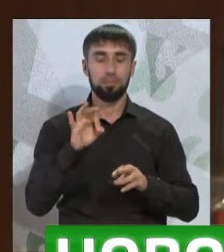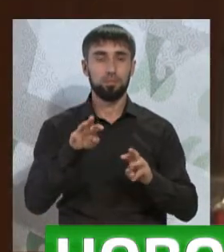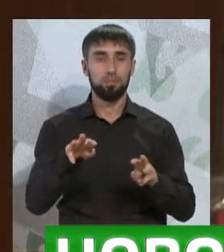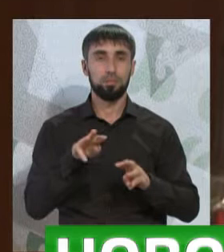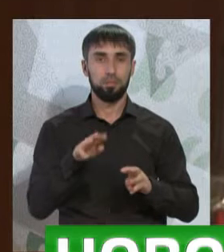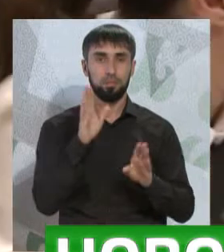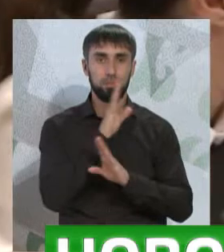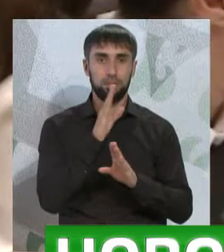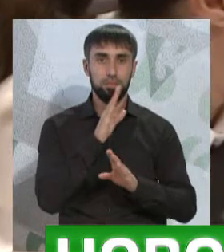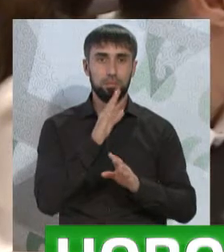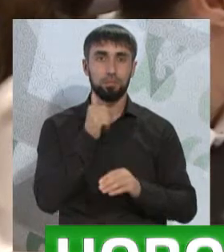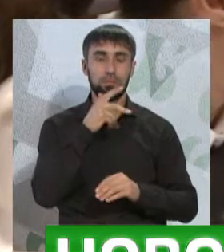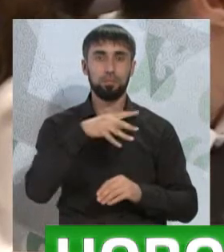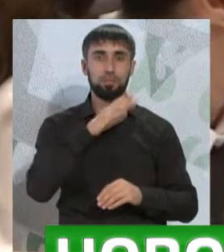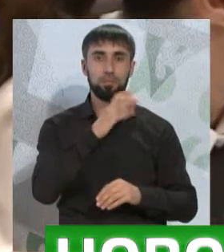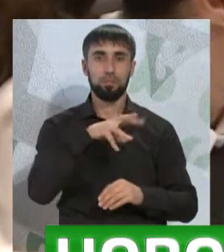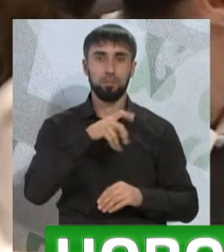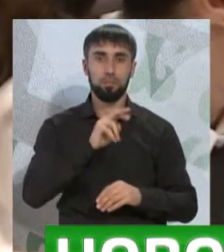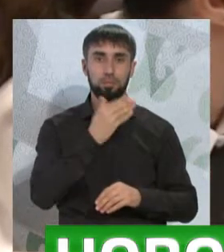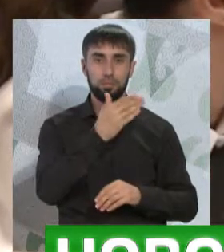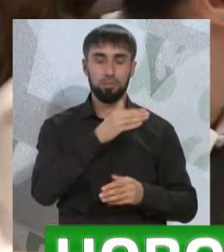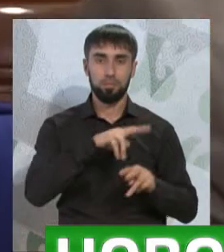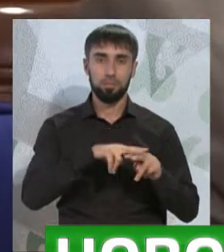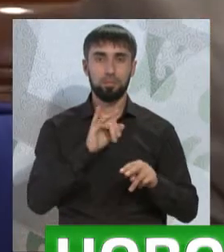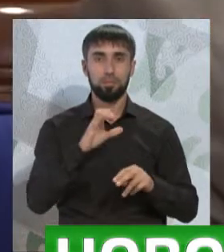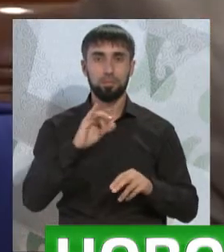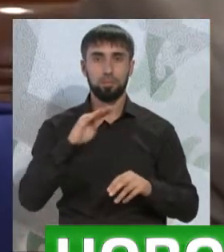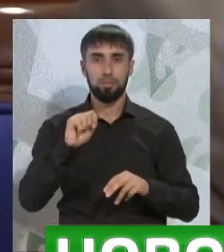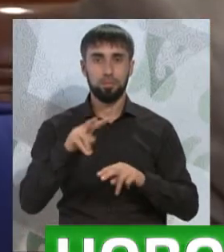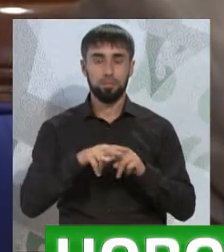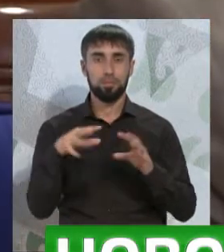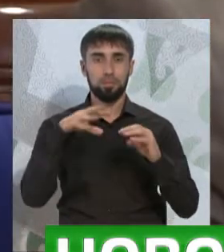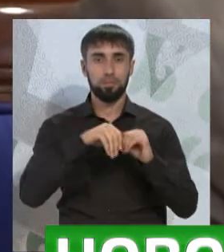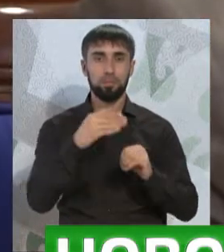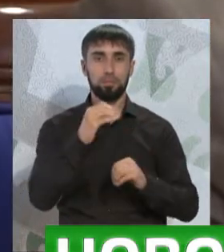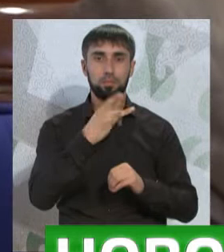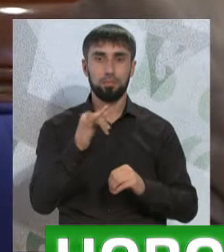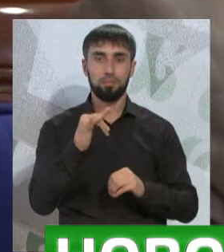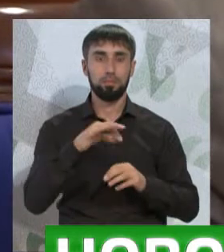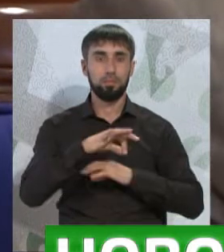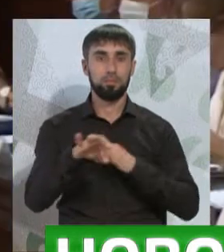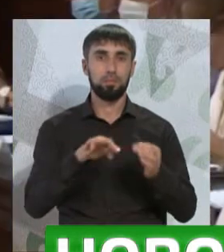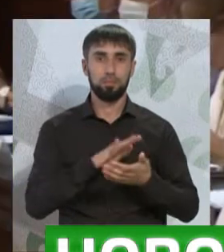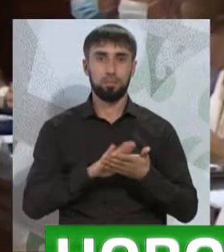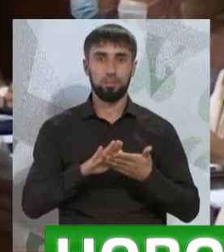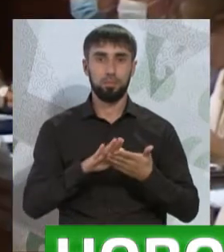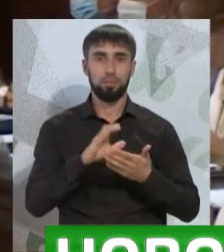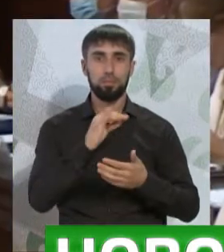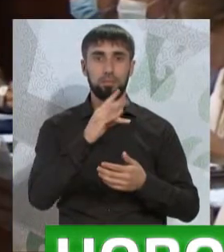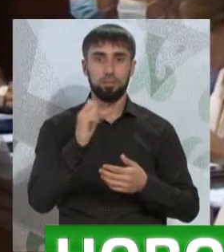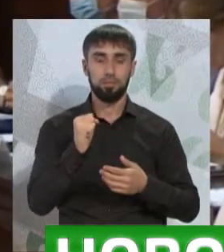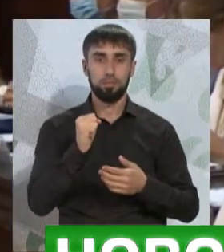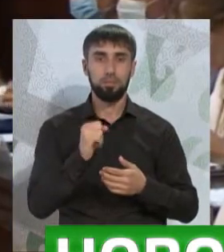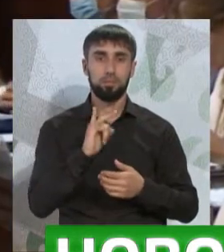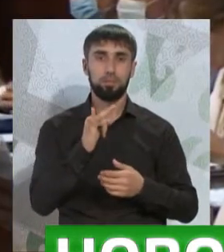и Малгобеке, являющиеся объектами накопленного вреда окружающей среде, включены в федеральные проекты «Чистая страна», нацпроекта «Экология» для